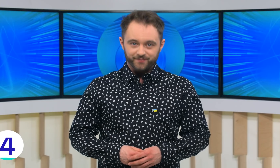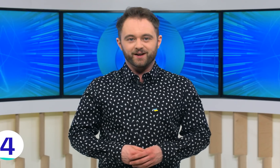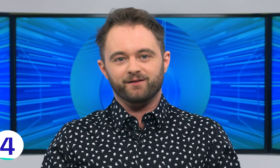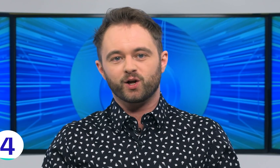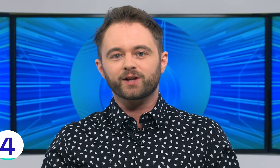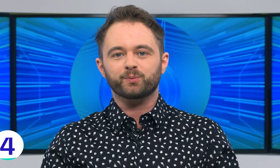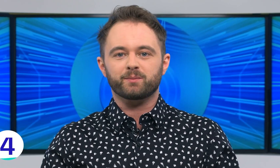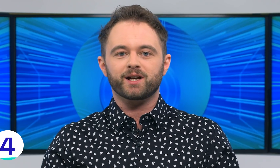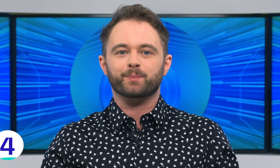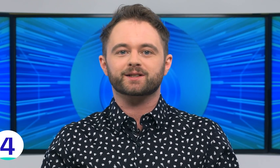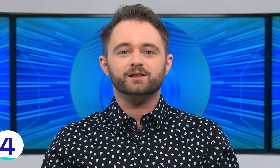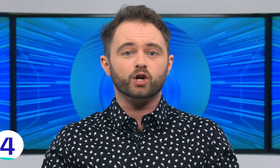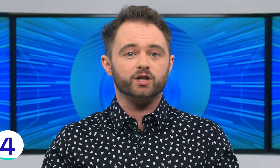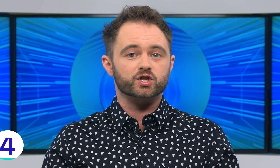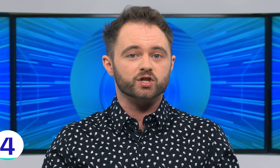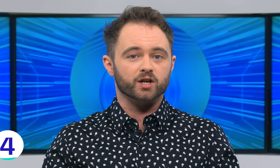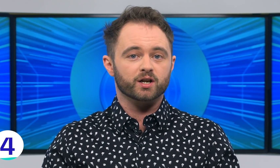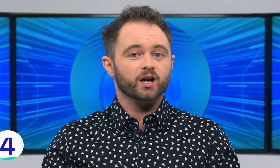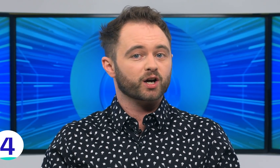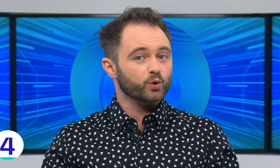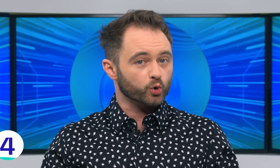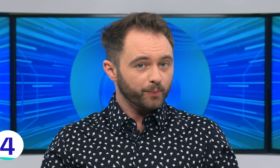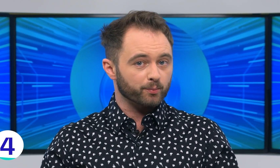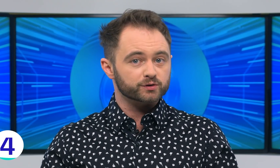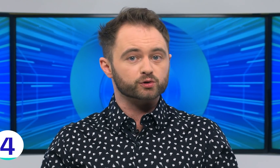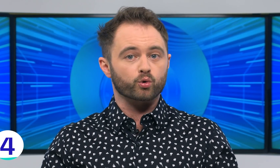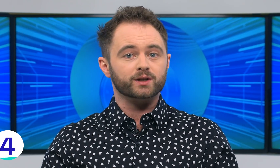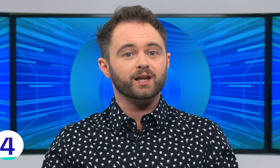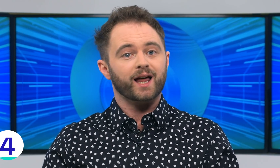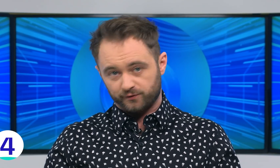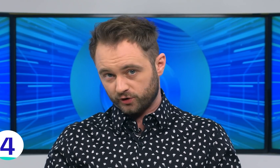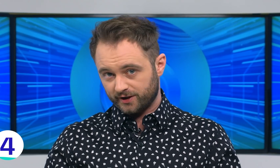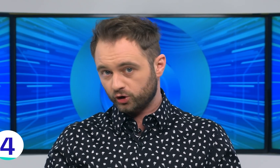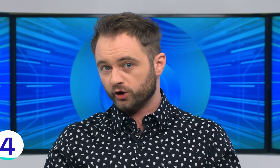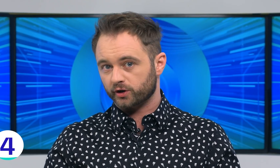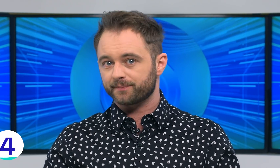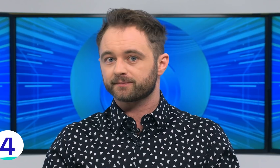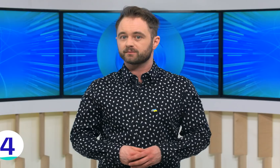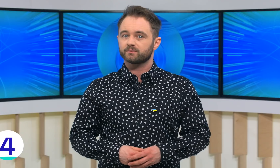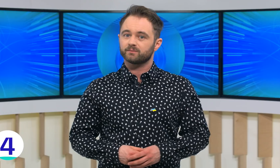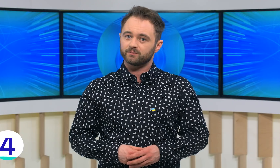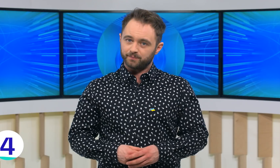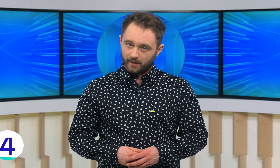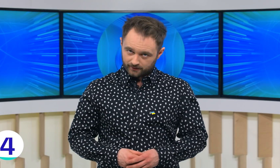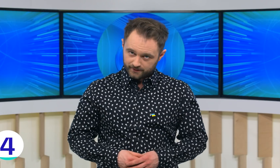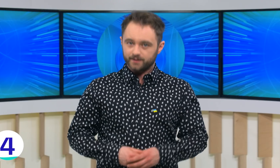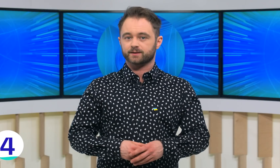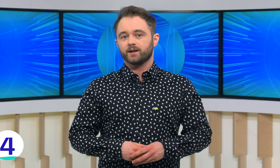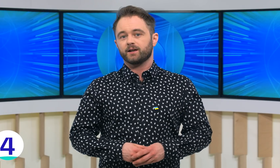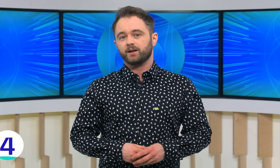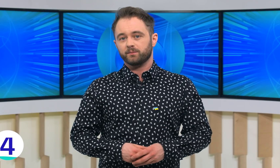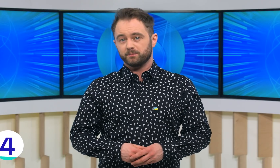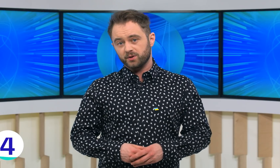Ačiū. Vėliau Danų premjerė patikslino, kad ši karių grupė bus dislokuota Latvijos teritorijoje.